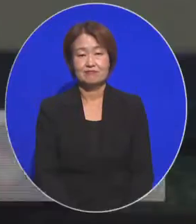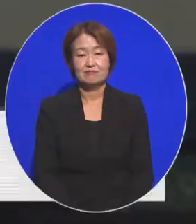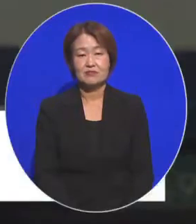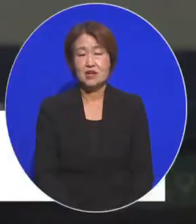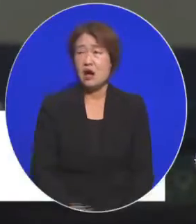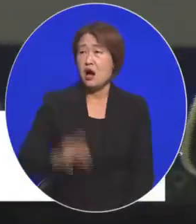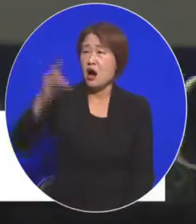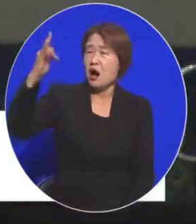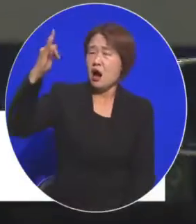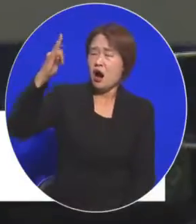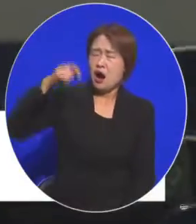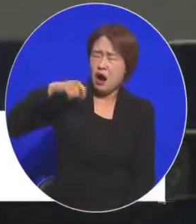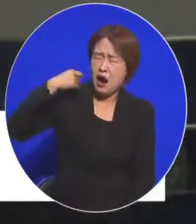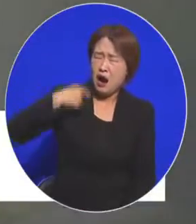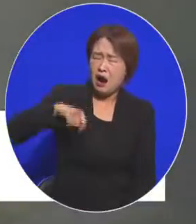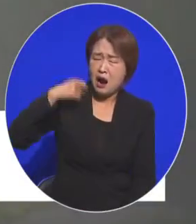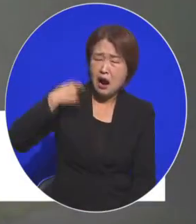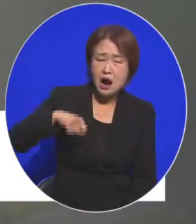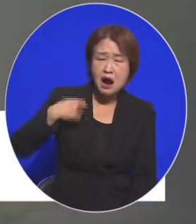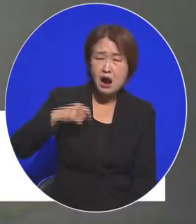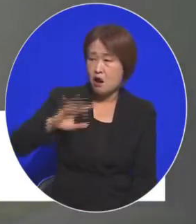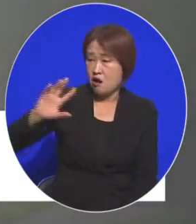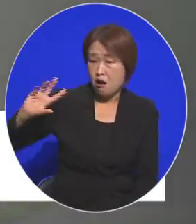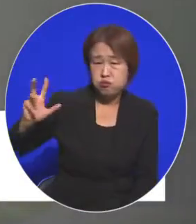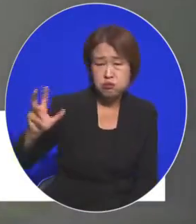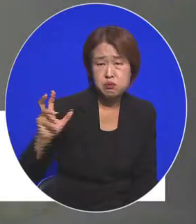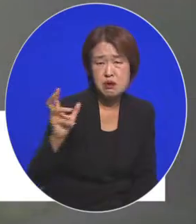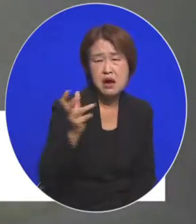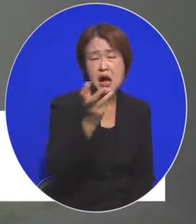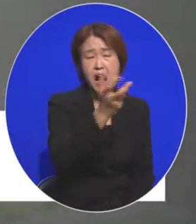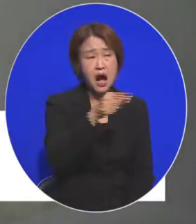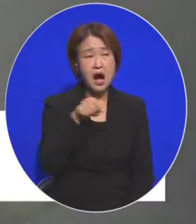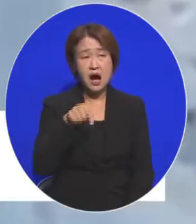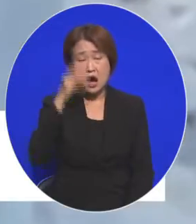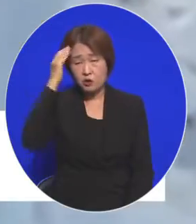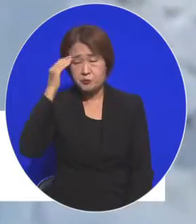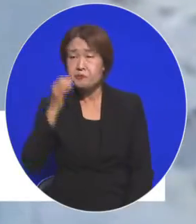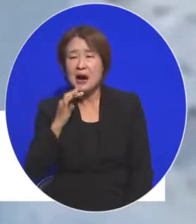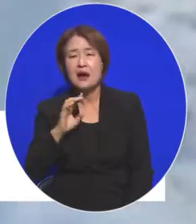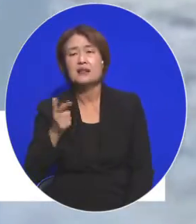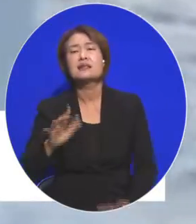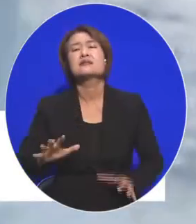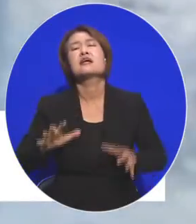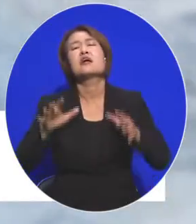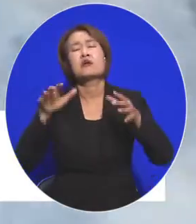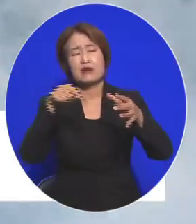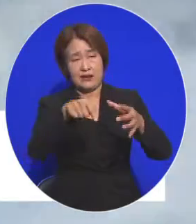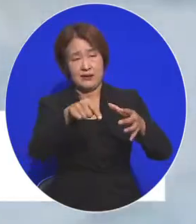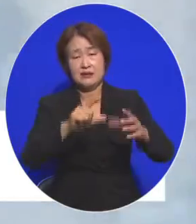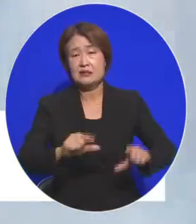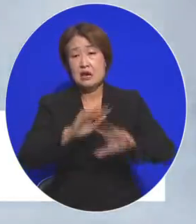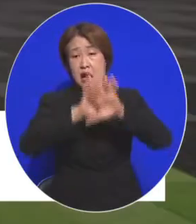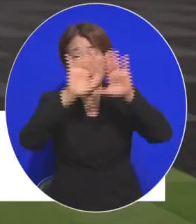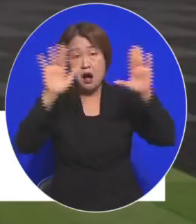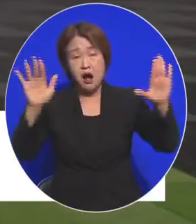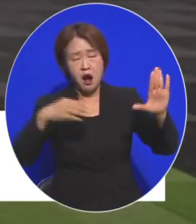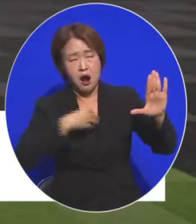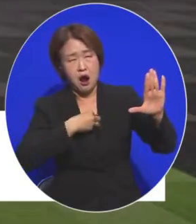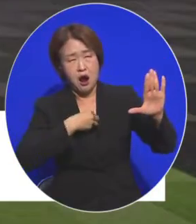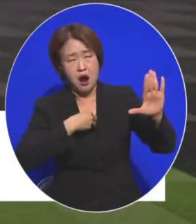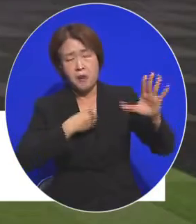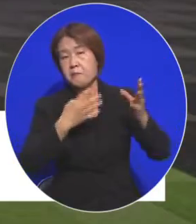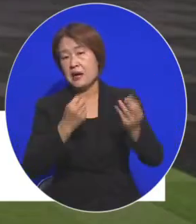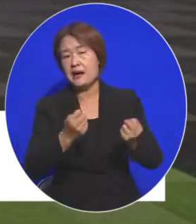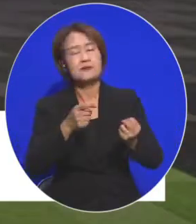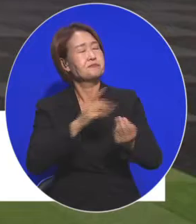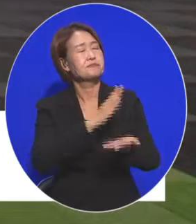극심한 폭염과 한파, 유례없는 초대형 태풍 등 전 세계에서 지구 온난화로 인한 기후 변화가 이어지고 있습니다. 이를